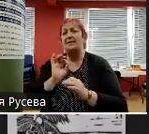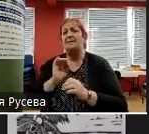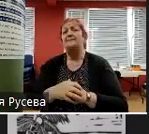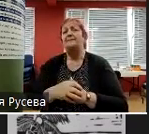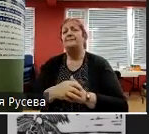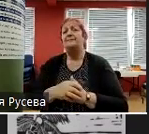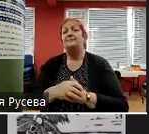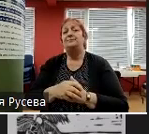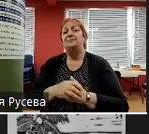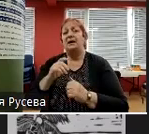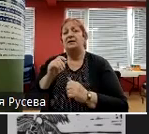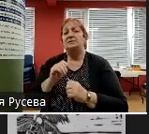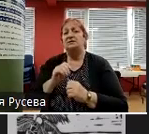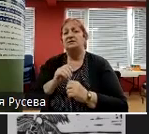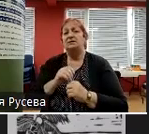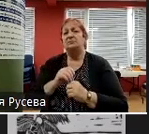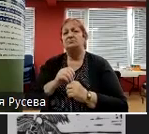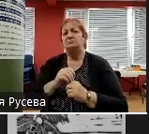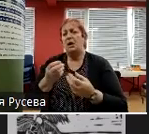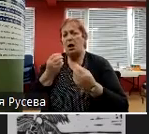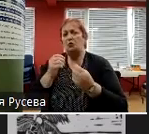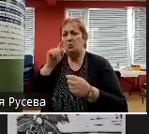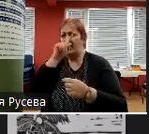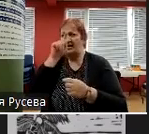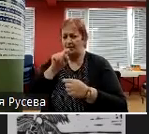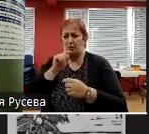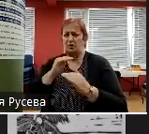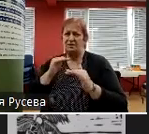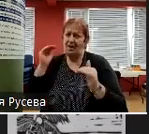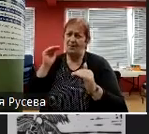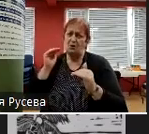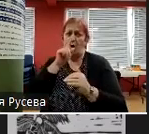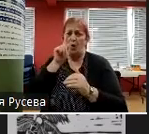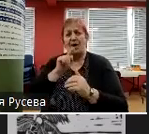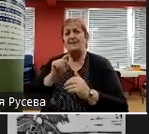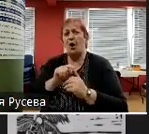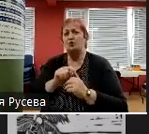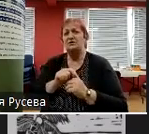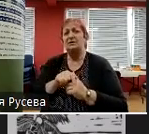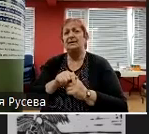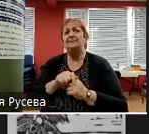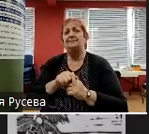но с обикновени въпроси, да не са много въпросите,